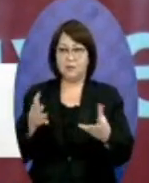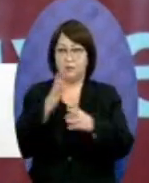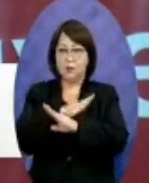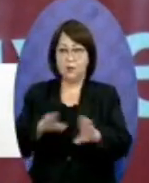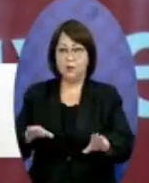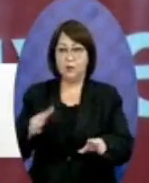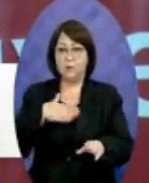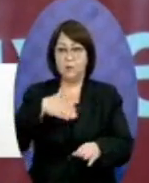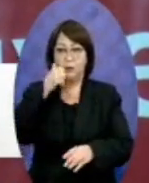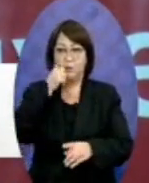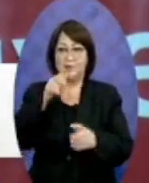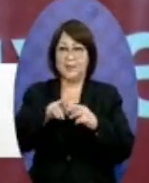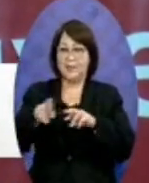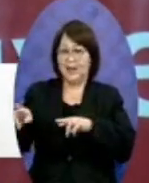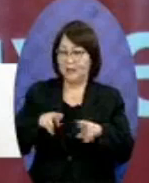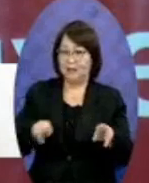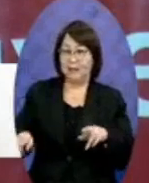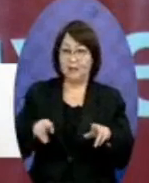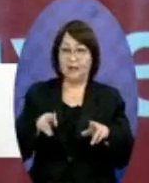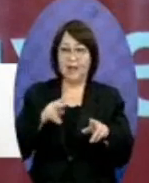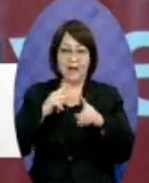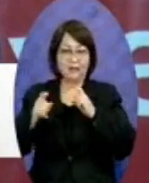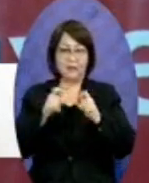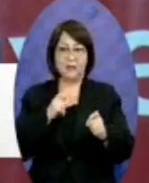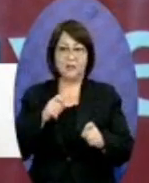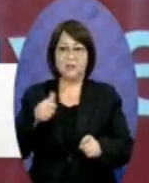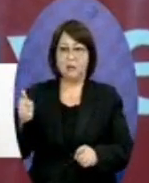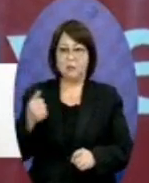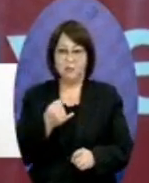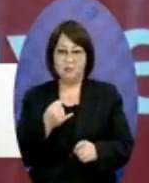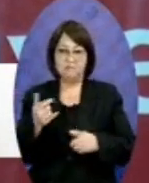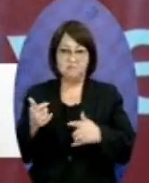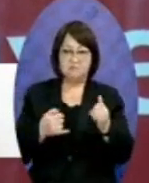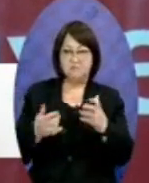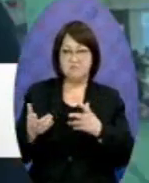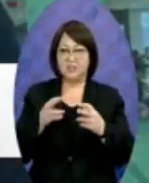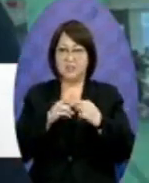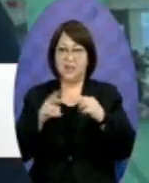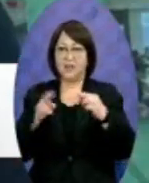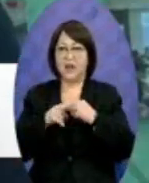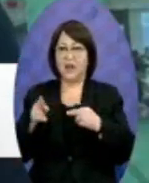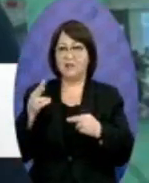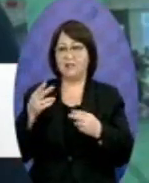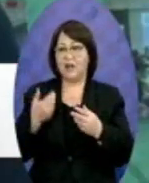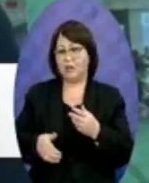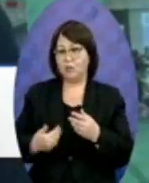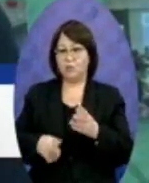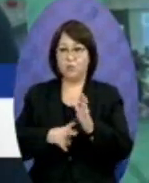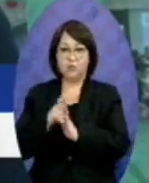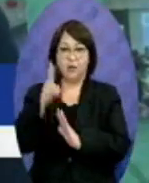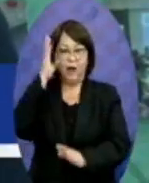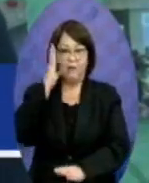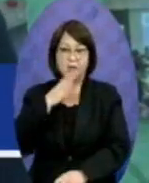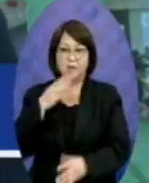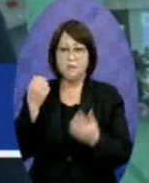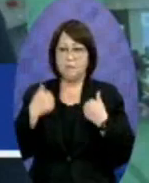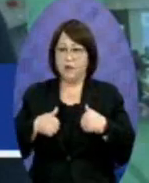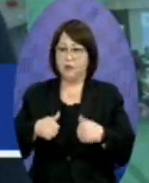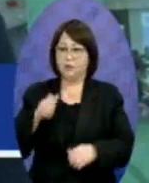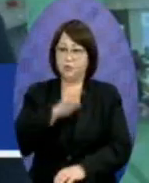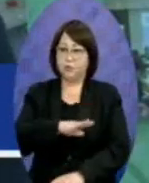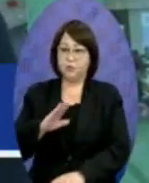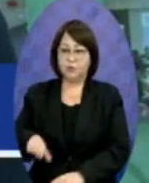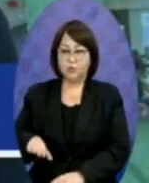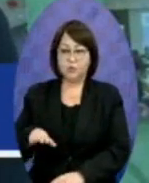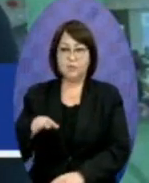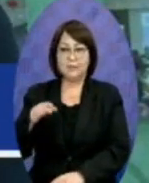нэгээ ялварлаж эхэлж байгаа байхгүй юу чи сайн чи юм уу чи ингэдэг би ингэдэг гэдэг ялварлал гарч ирж байгаа эцэгчүүд олон одоо багш сургууль юм хүмүүжүүлэгчд санаатай